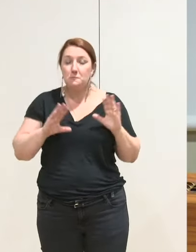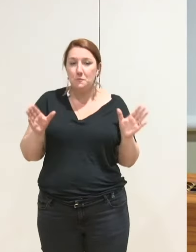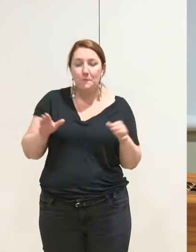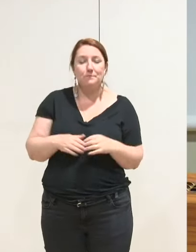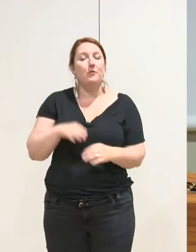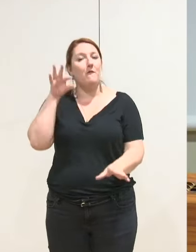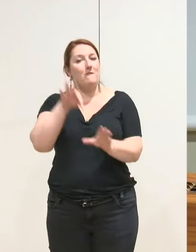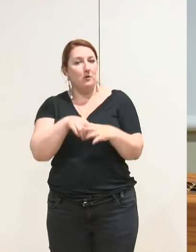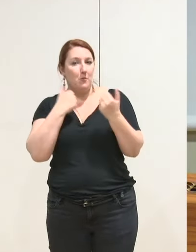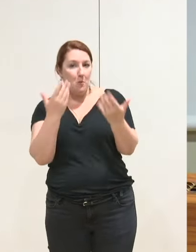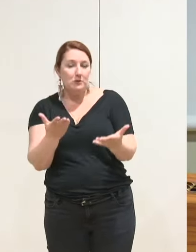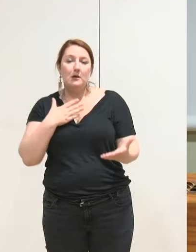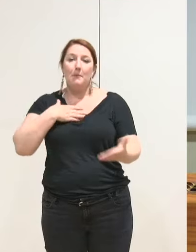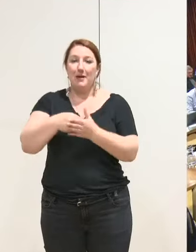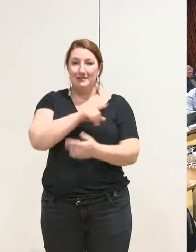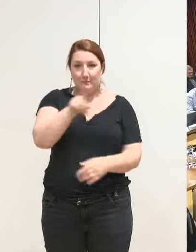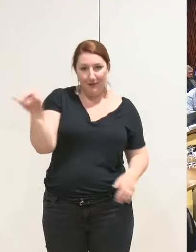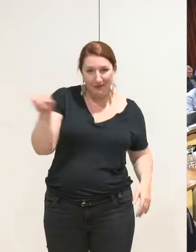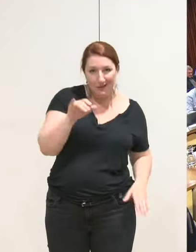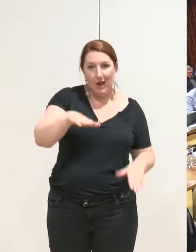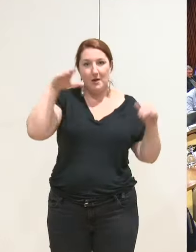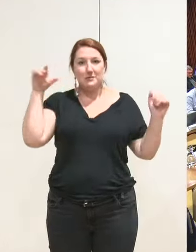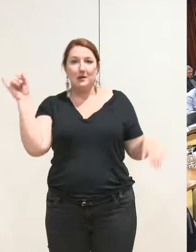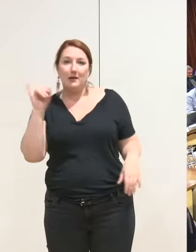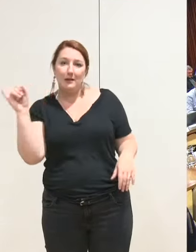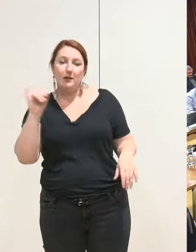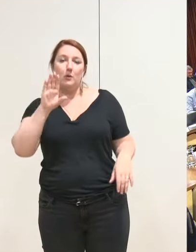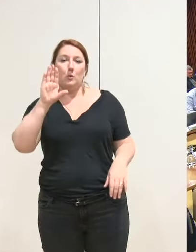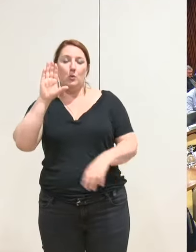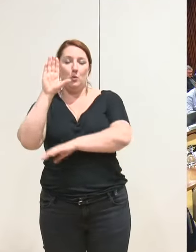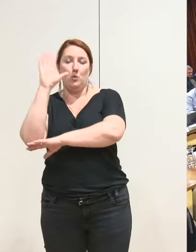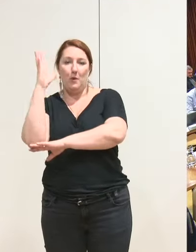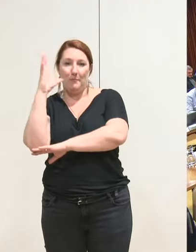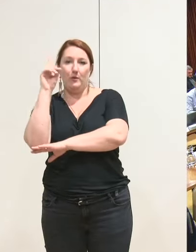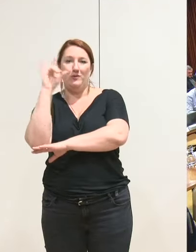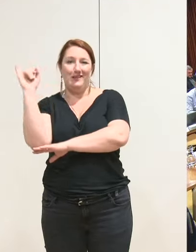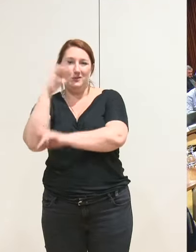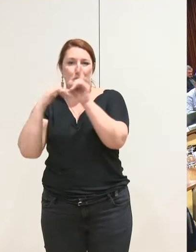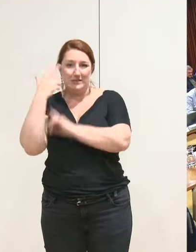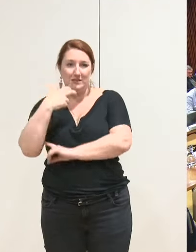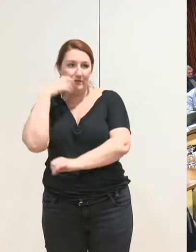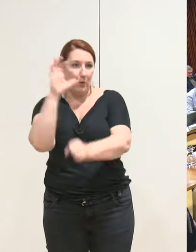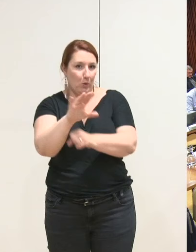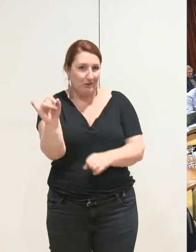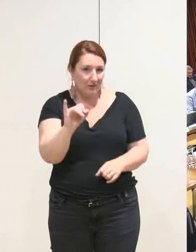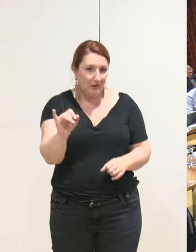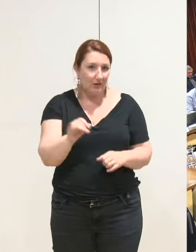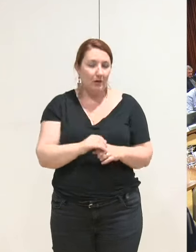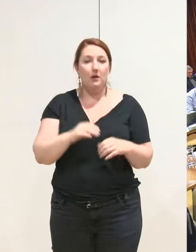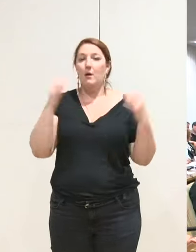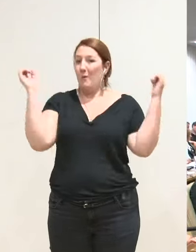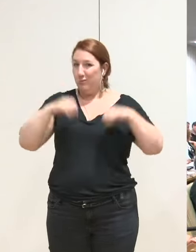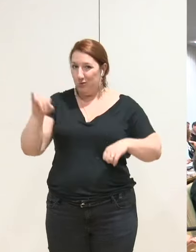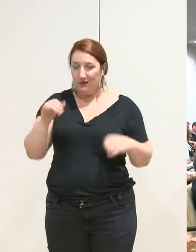je la mets au voix qui ne prend pas part au vote qui s'abstient umpudi société civile qui est contre qui